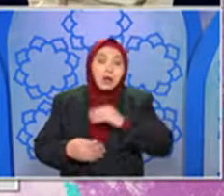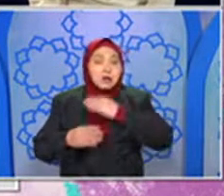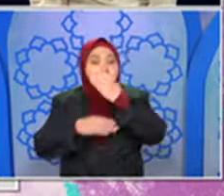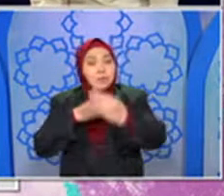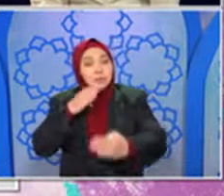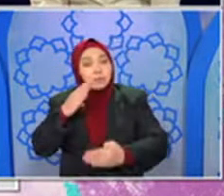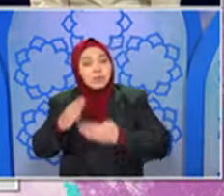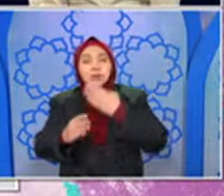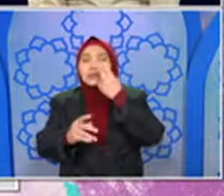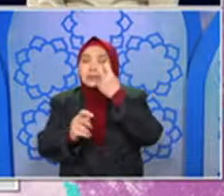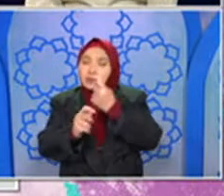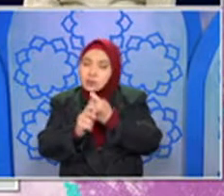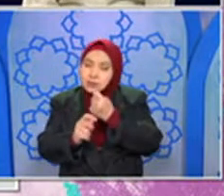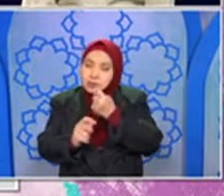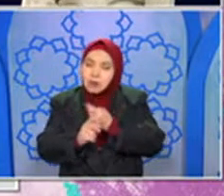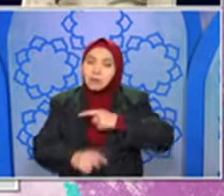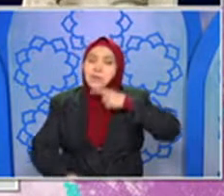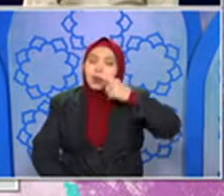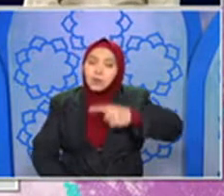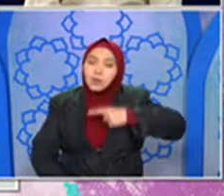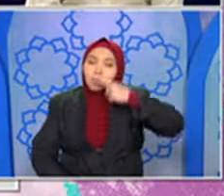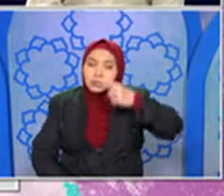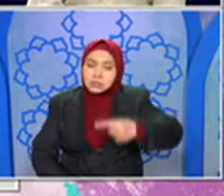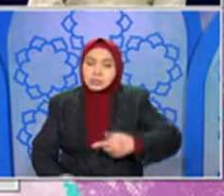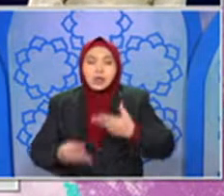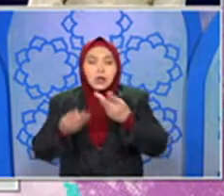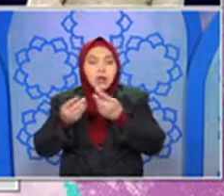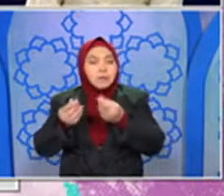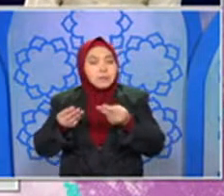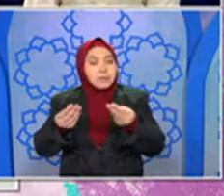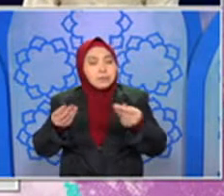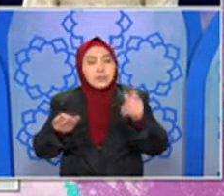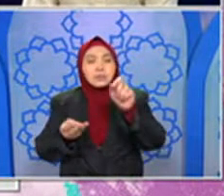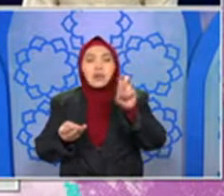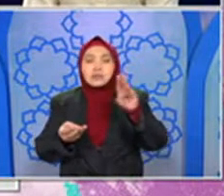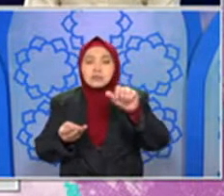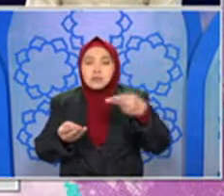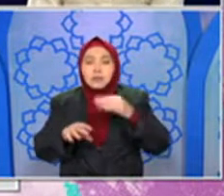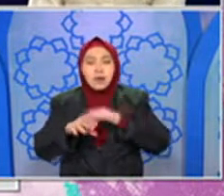السماوات وما في الأرض وهو العزيز